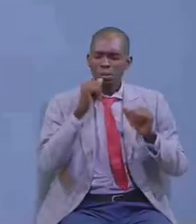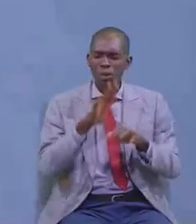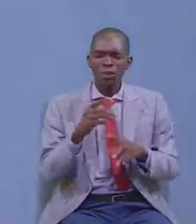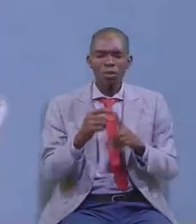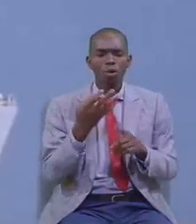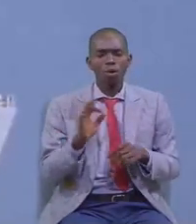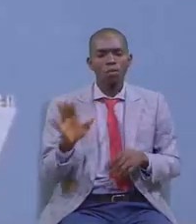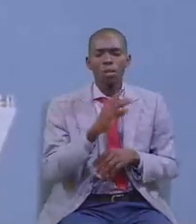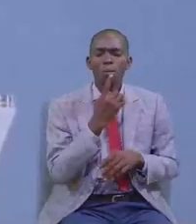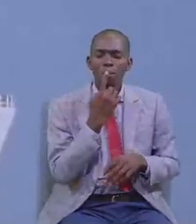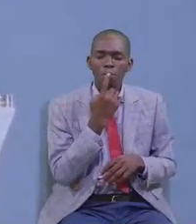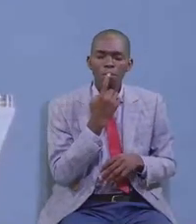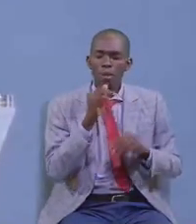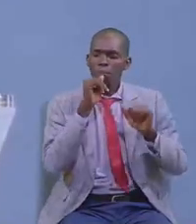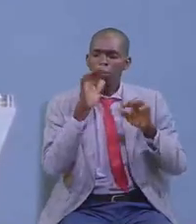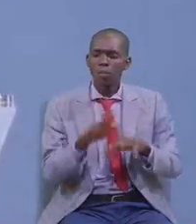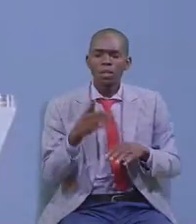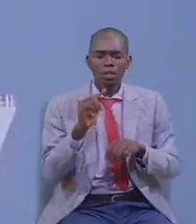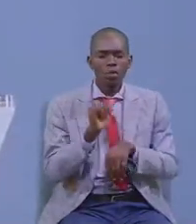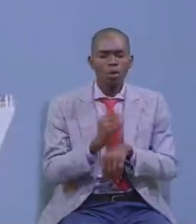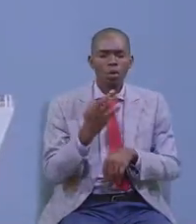Et que les paroles de leur bouche soient bénies.